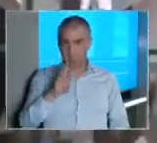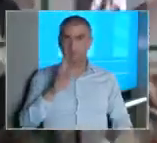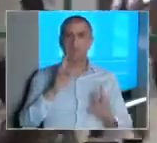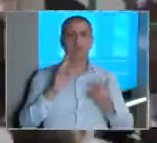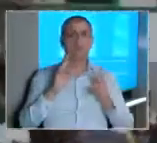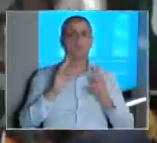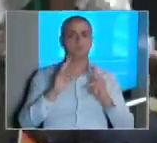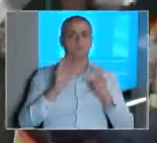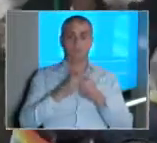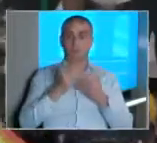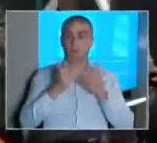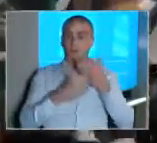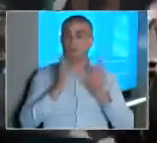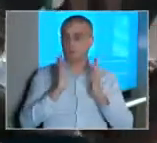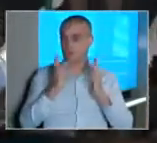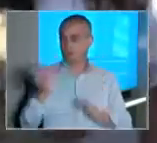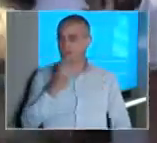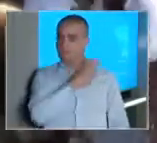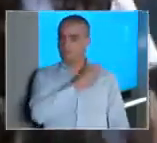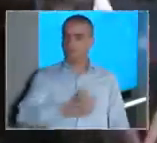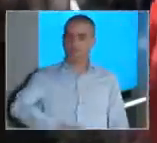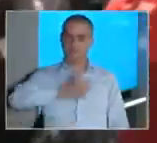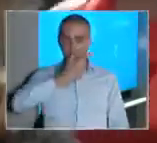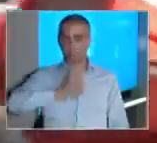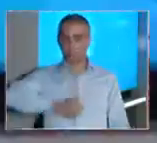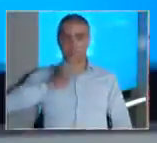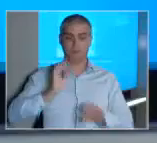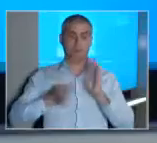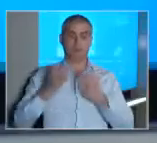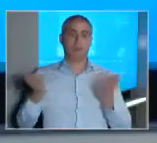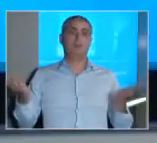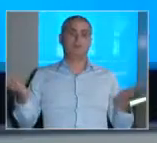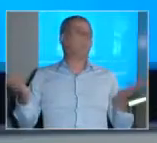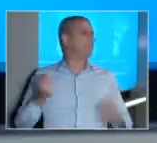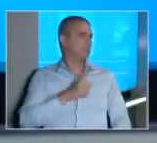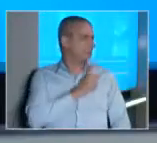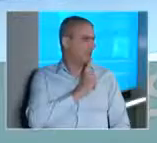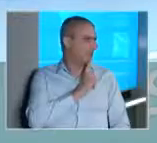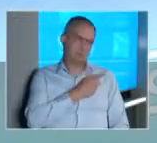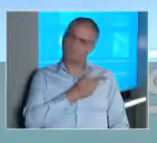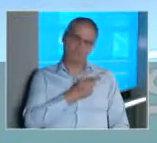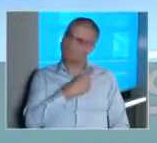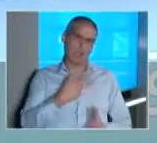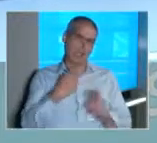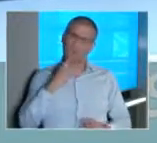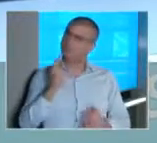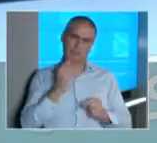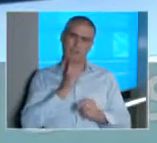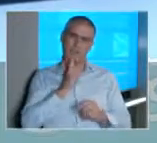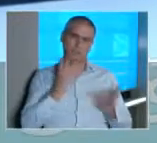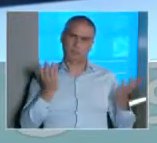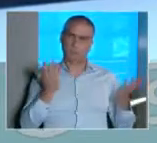מאוד באופן מעשי. מספיק שאתה ממנה שר ועוד שר משפטים, אז זה לא מספיק. זאת אמירה מהדהדת. זה לא מספיק. לא